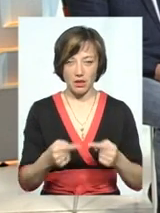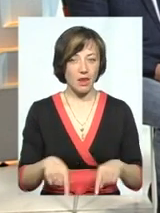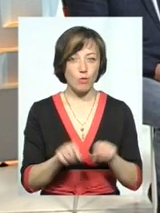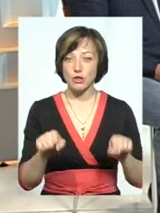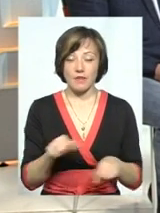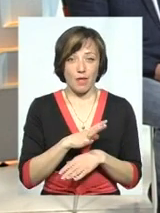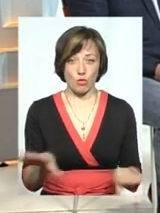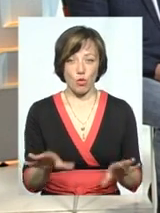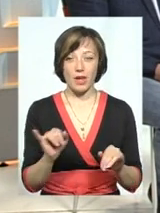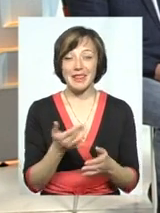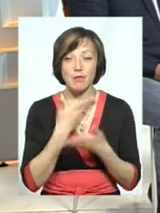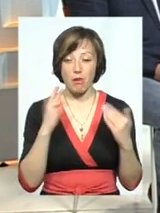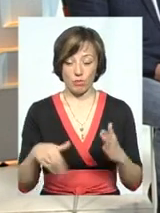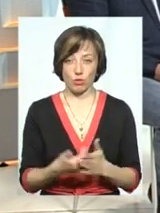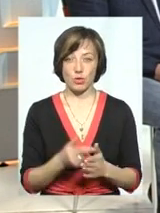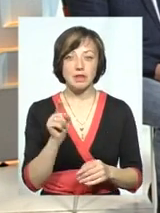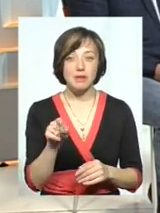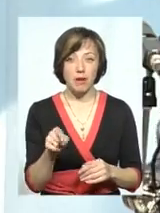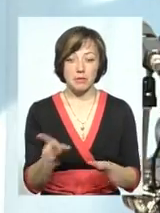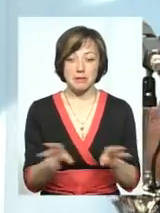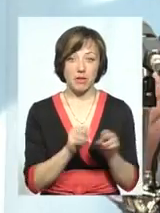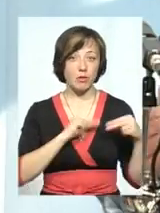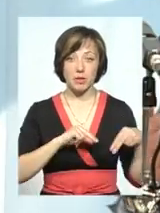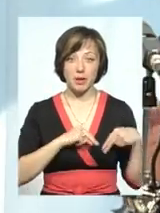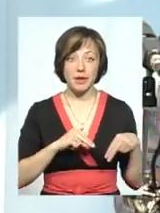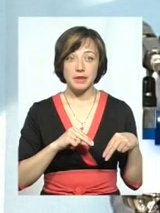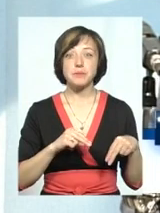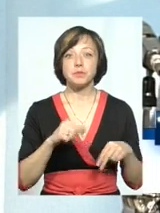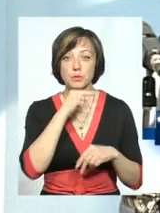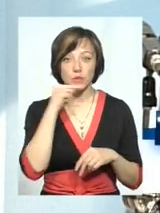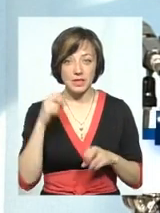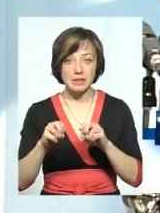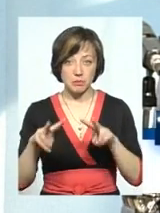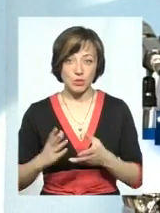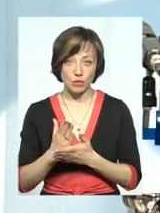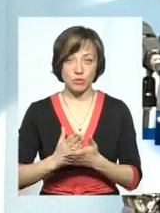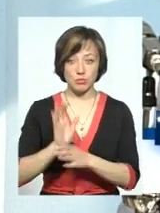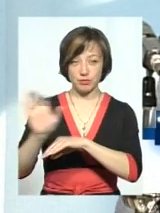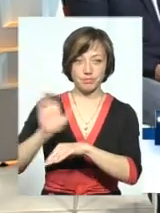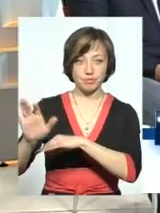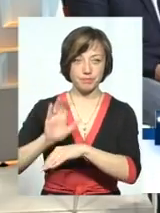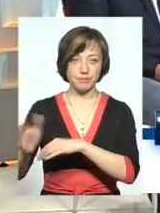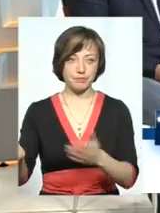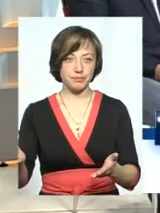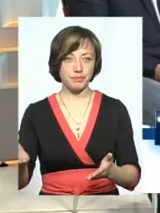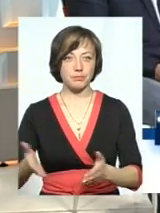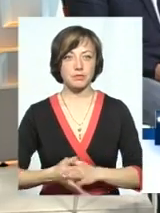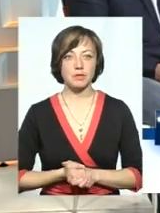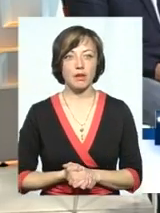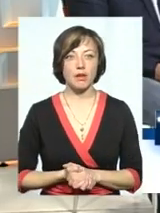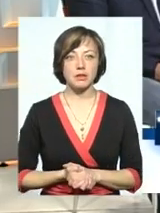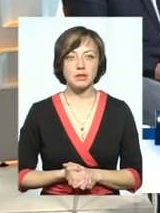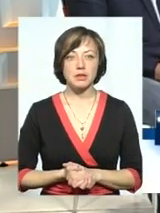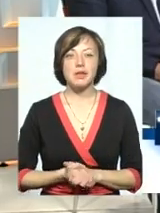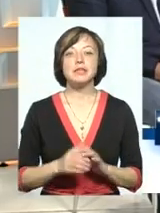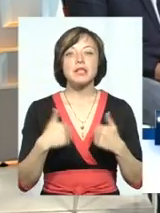можливостей не було, і їх немає. І там в плані співробітництва, зато російським спецслужбам вони цю інформацію з задоволенням дають безпосередньо в онлайн. Там